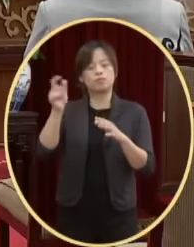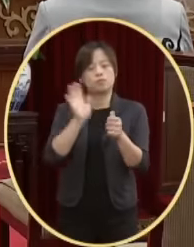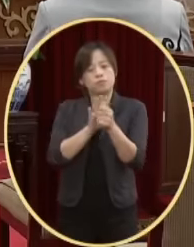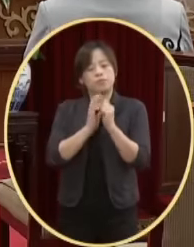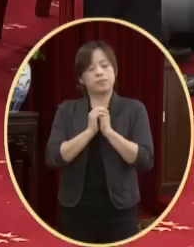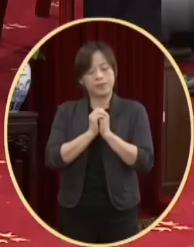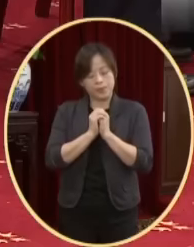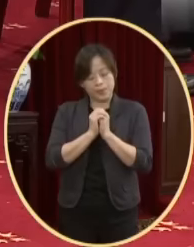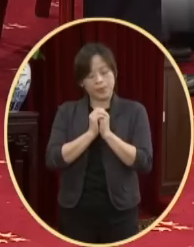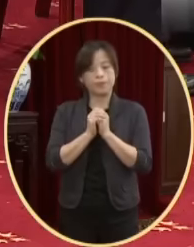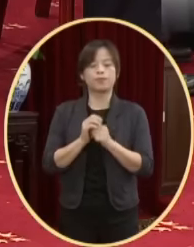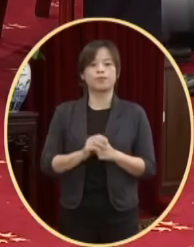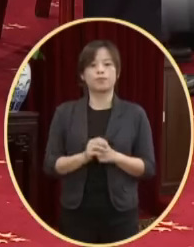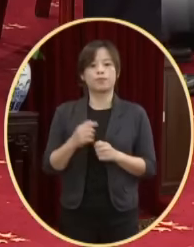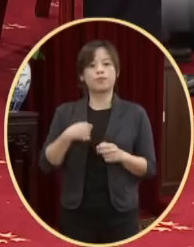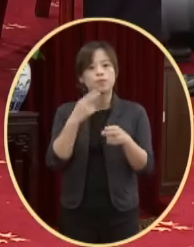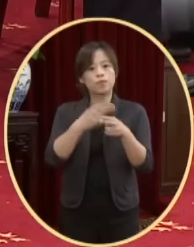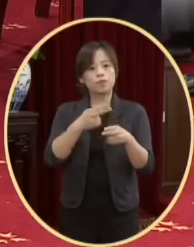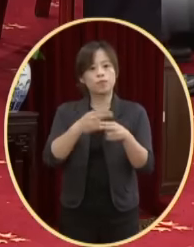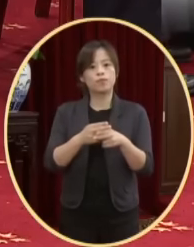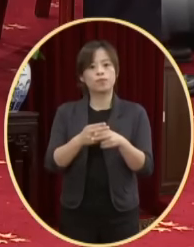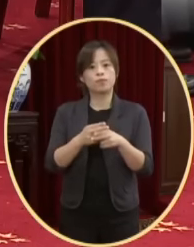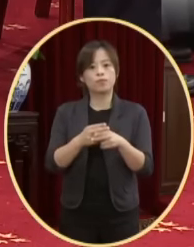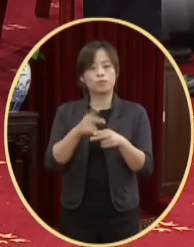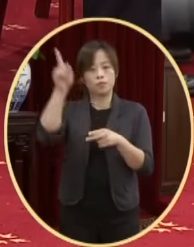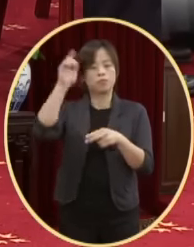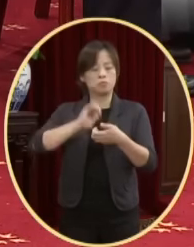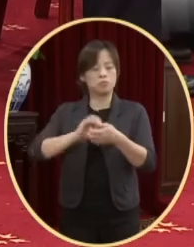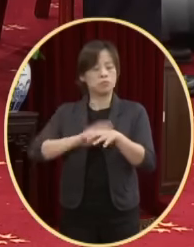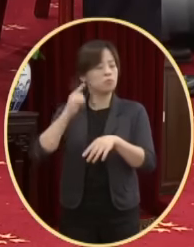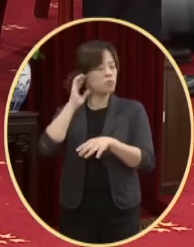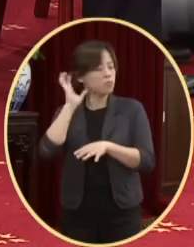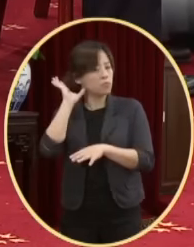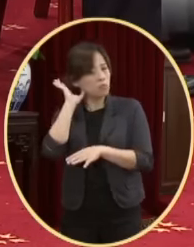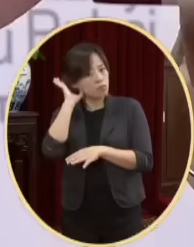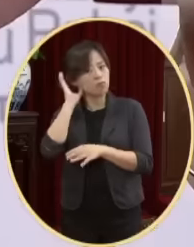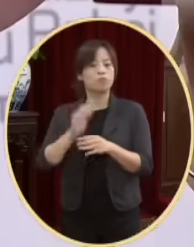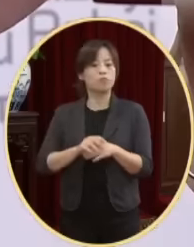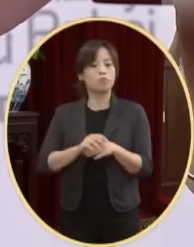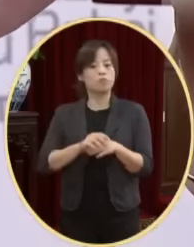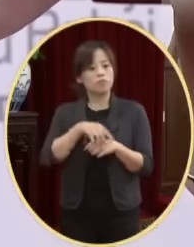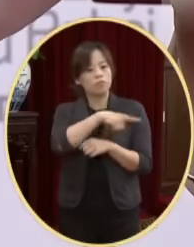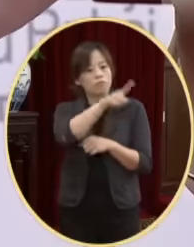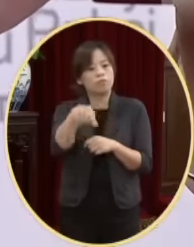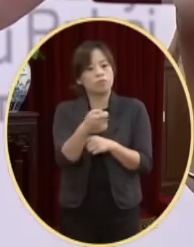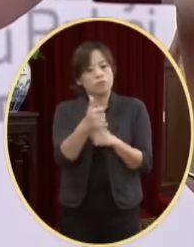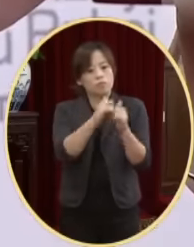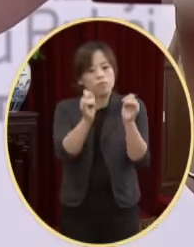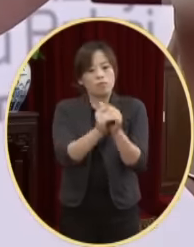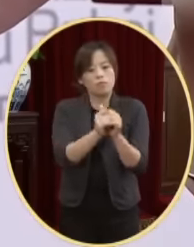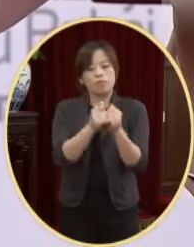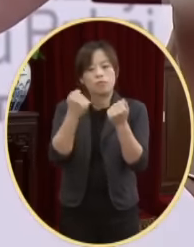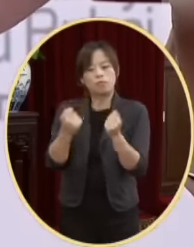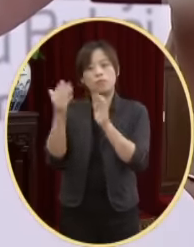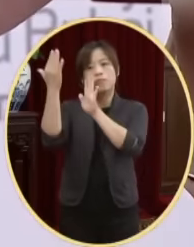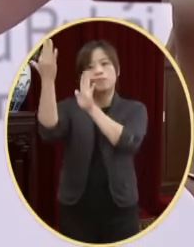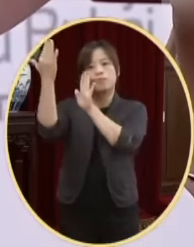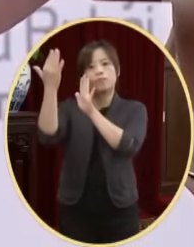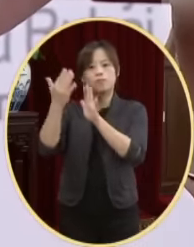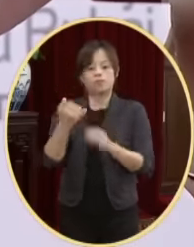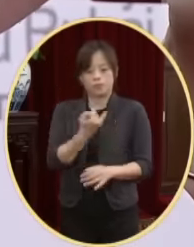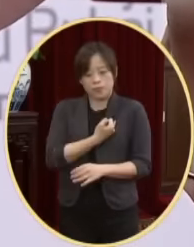告。我相信你必垂听自小民族在你面前